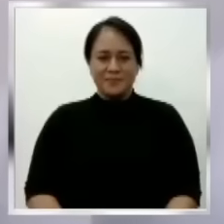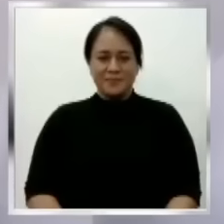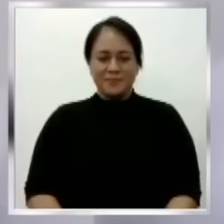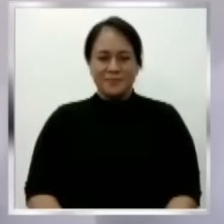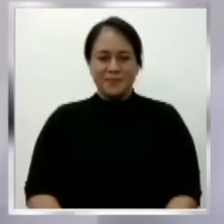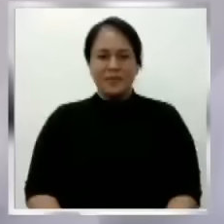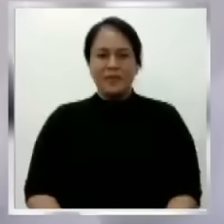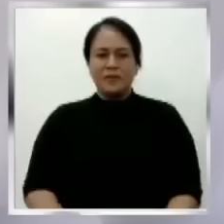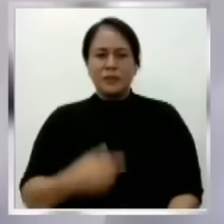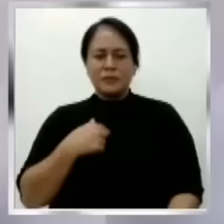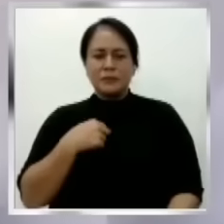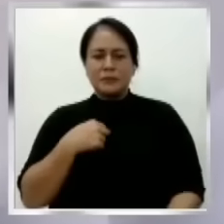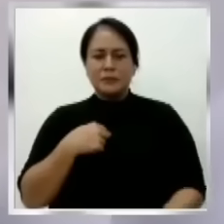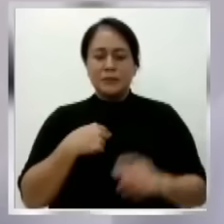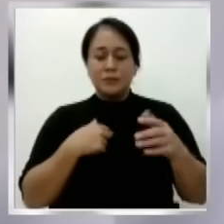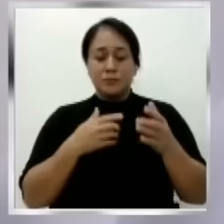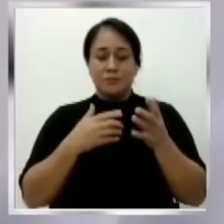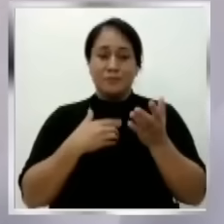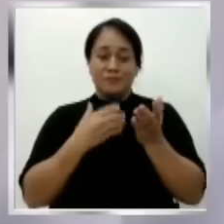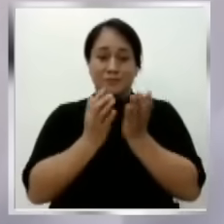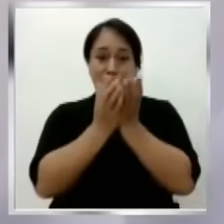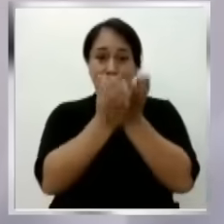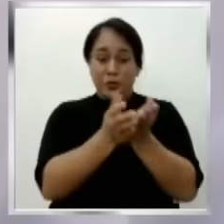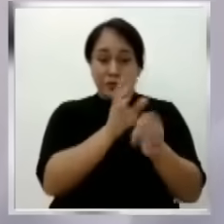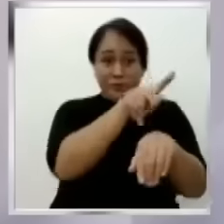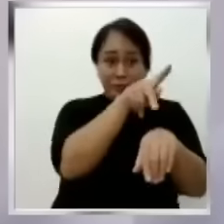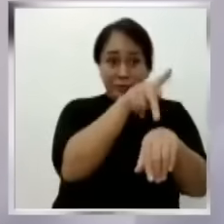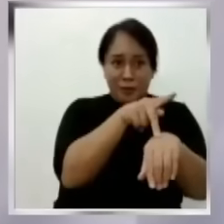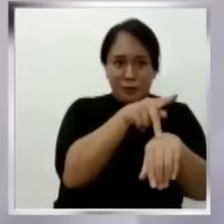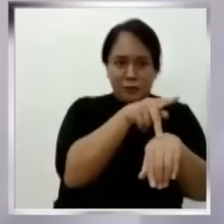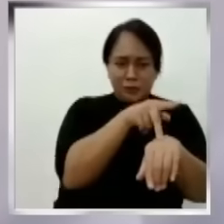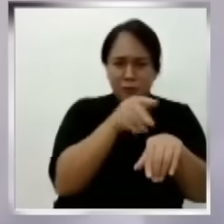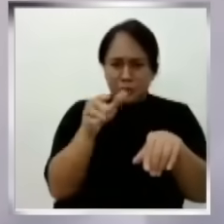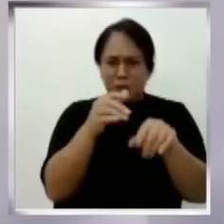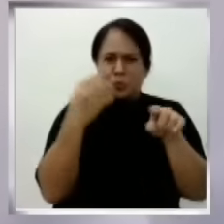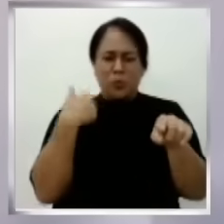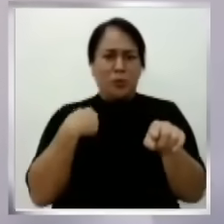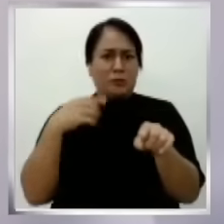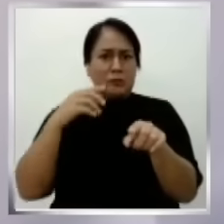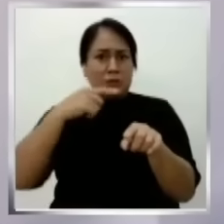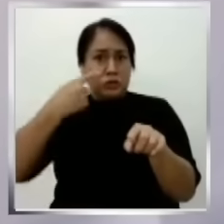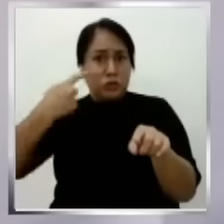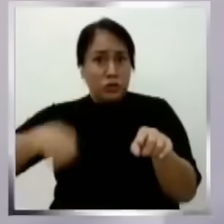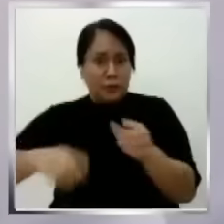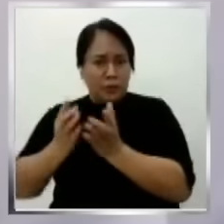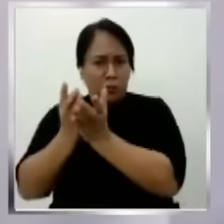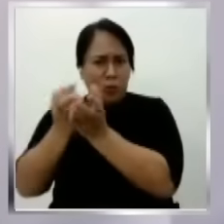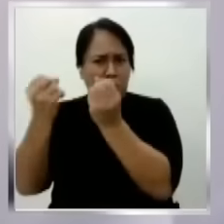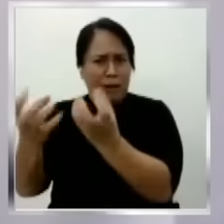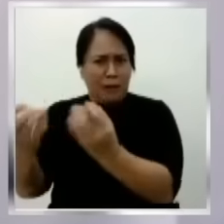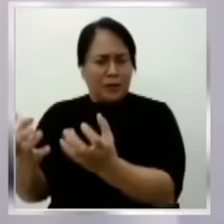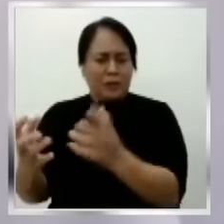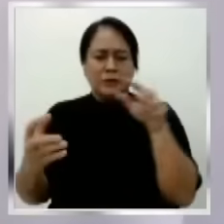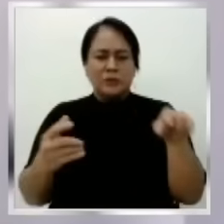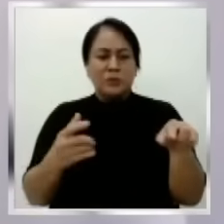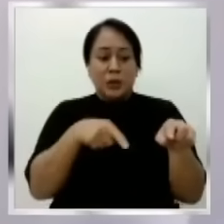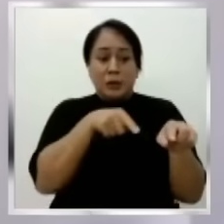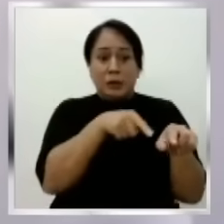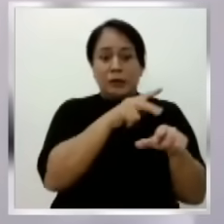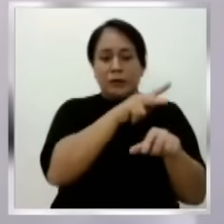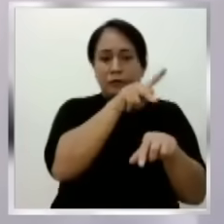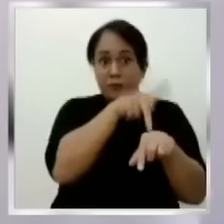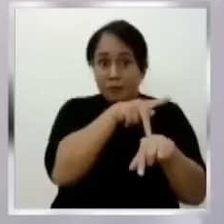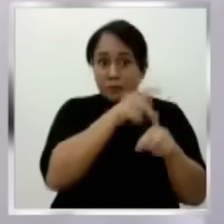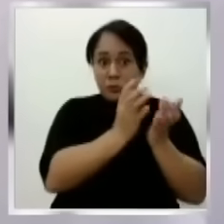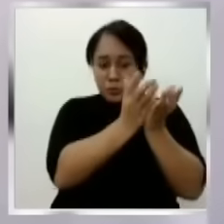pagpatintero ang mga barko ng Pilipinas sa pulupulutong na barko ng China para makapaghatid ng supply sa BRP Sierra Madre